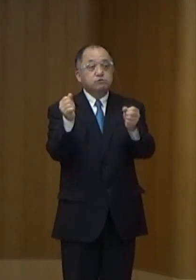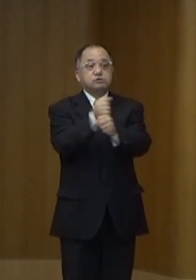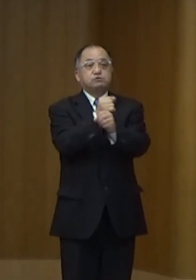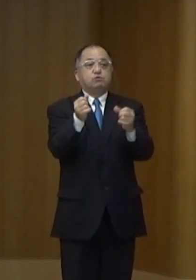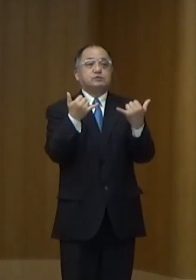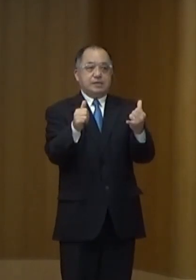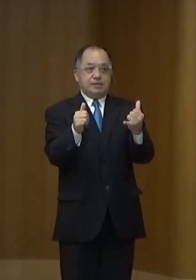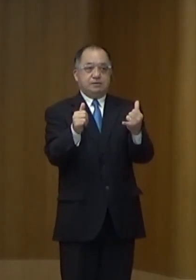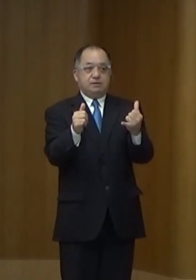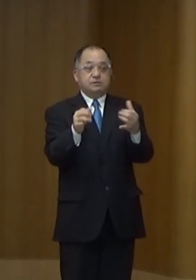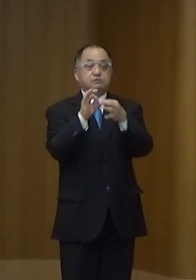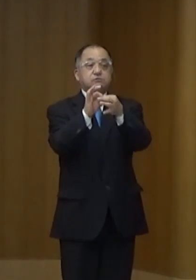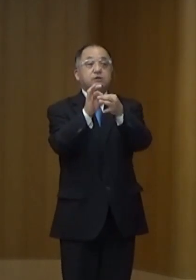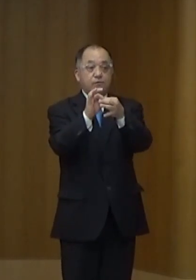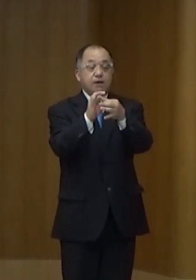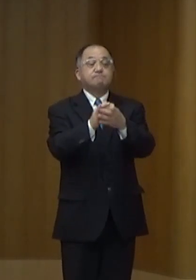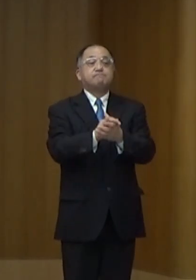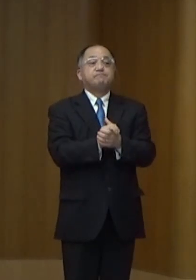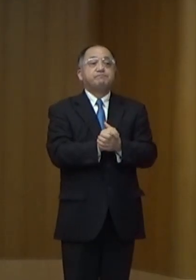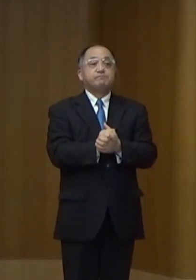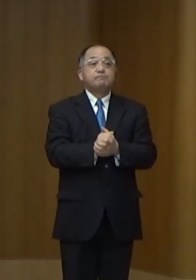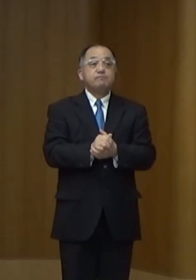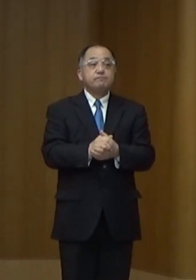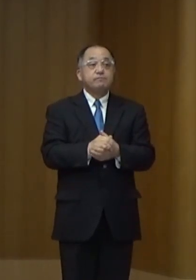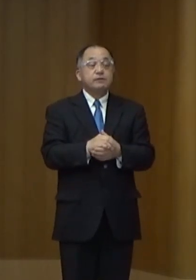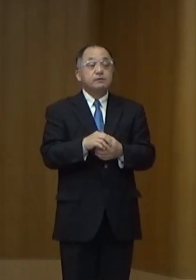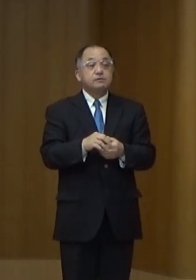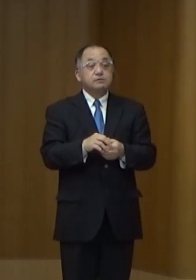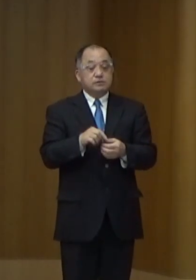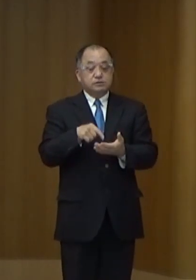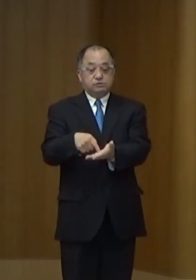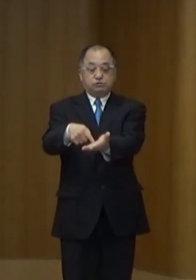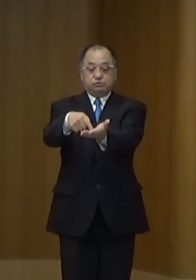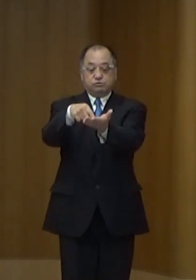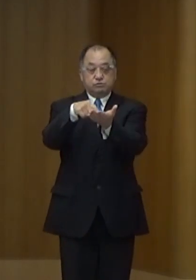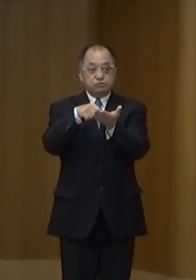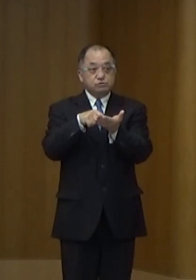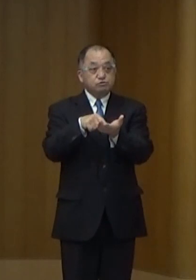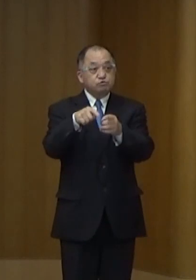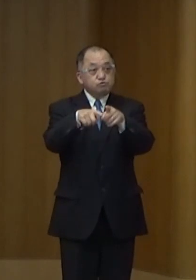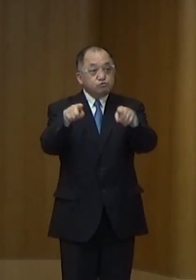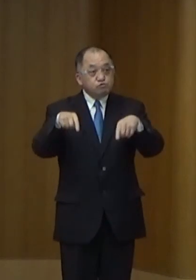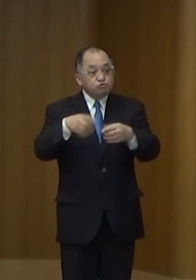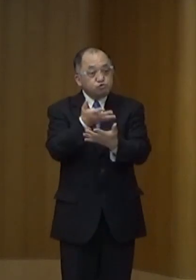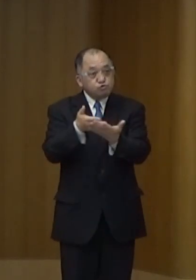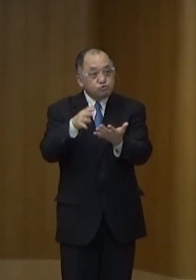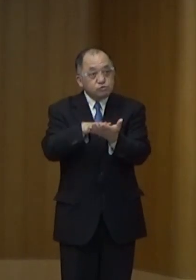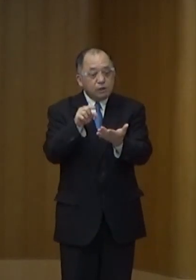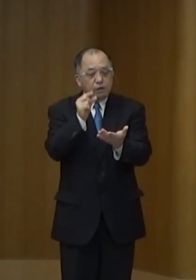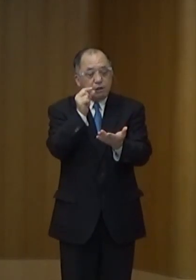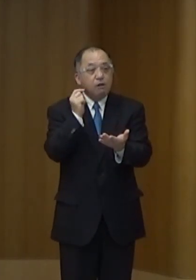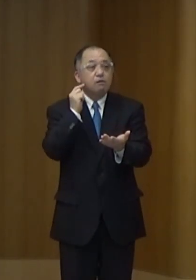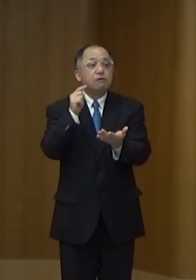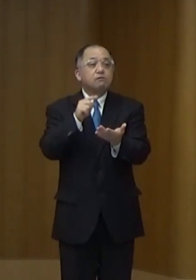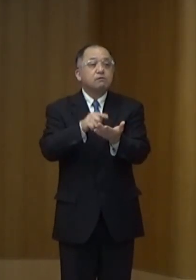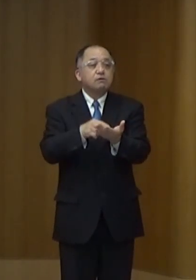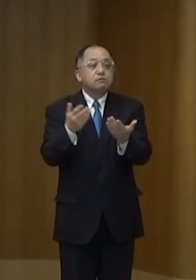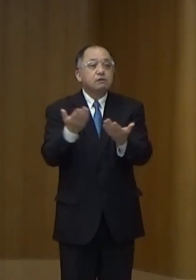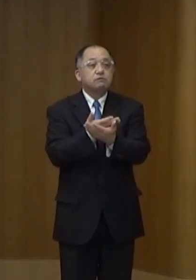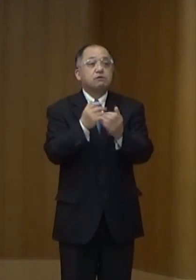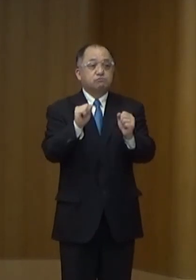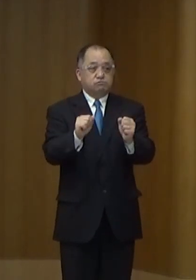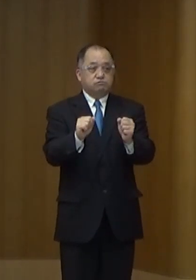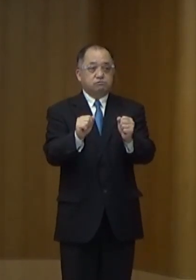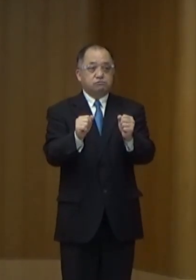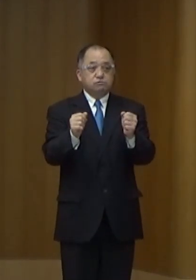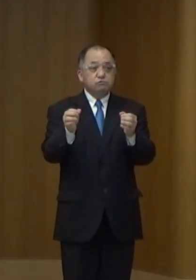様につきましては、その申請に必要な書類が大幅に簡素化されています。これは売